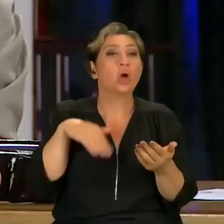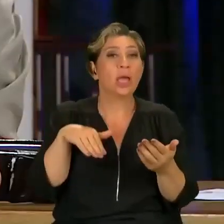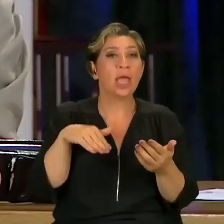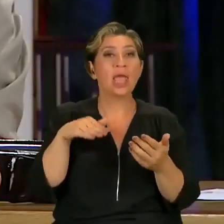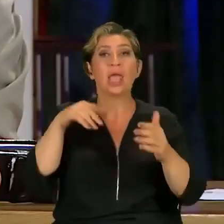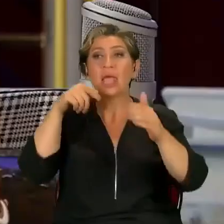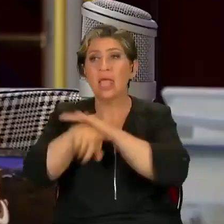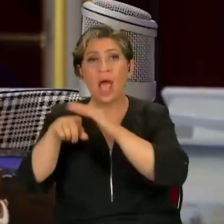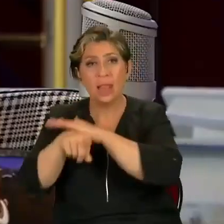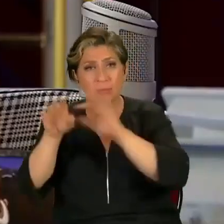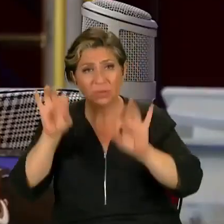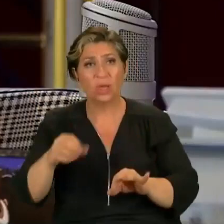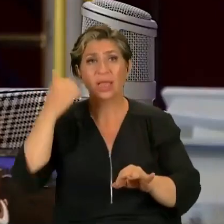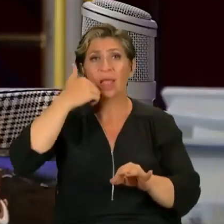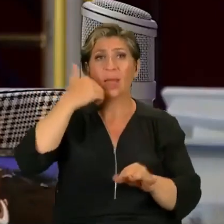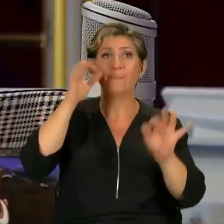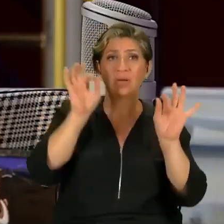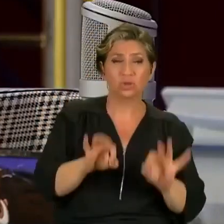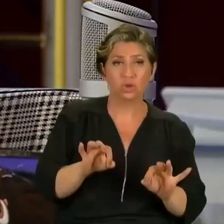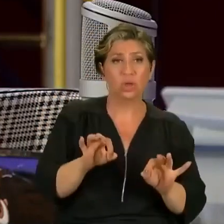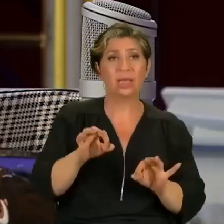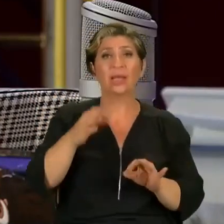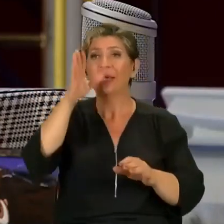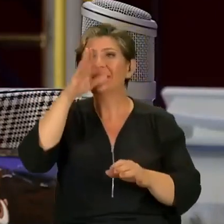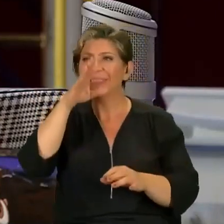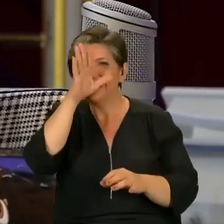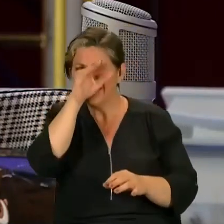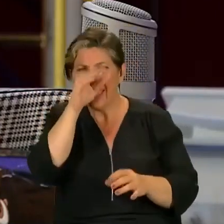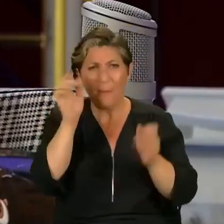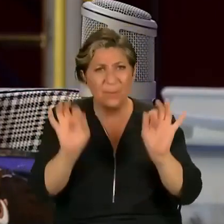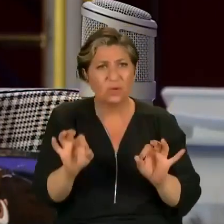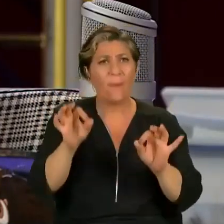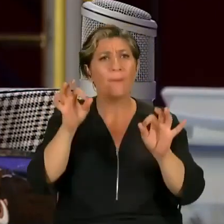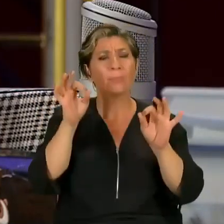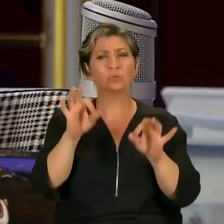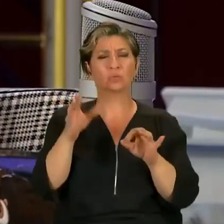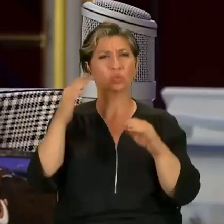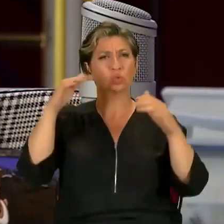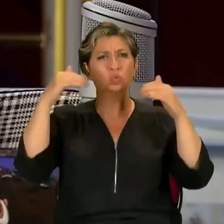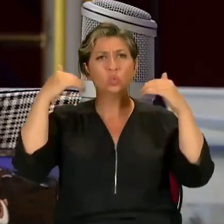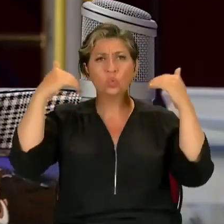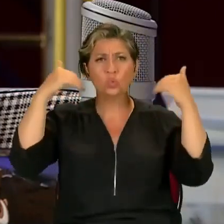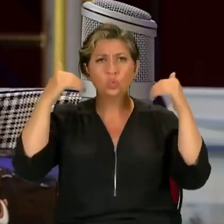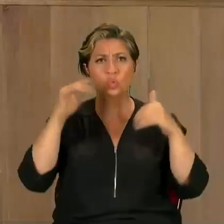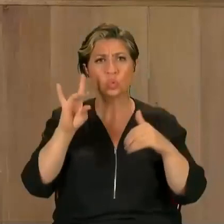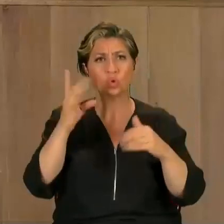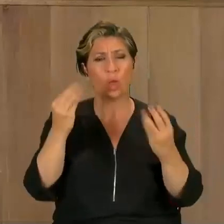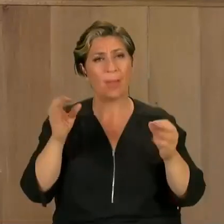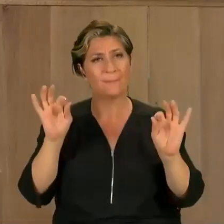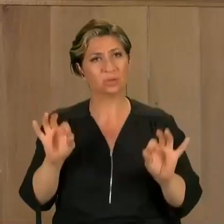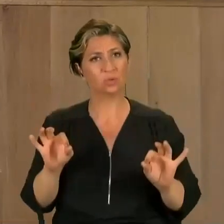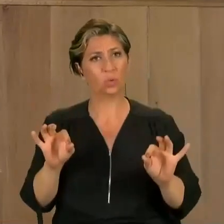Sonra ihanetler başlıyor, yalanlar başlıyor, riyakarlık başlıyor. Sonra başlıyorsunuz kuzu kurt olmaya başlıyor.